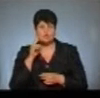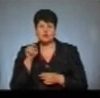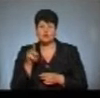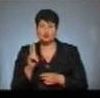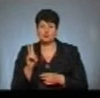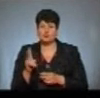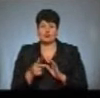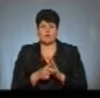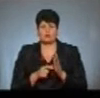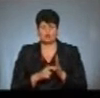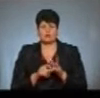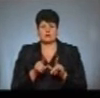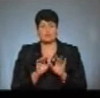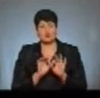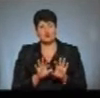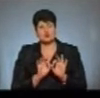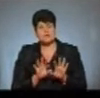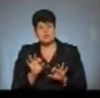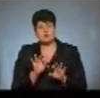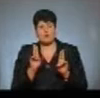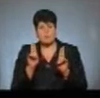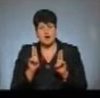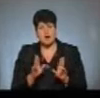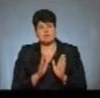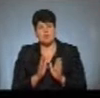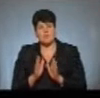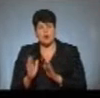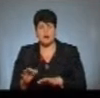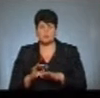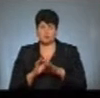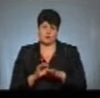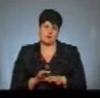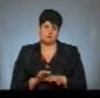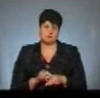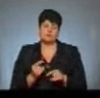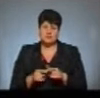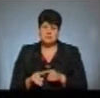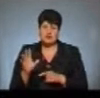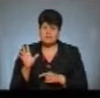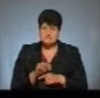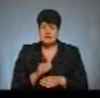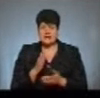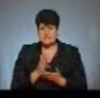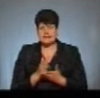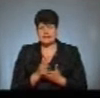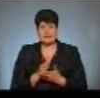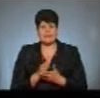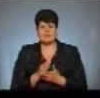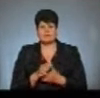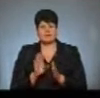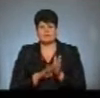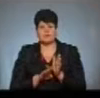в аудиторії їм розказує про правила, порядок проведення, бо все це є не другорядним,